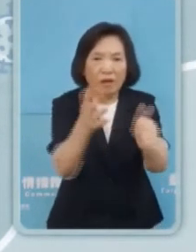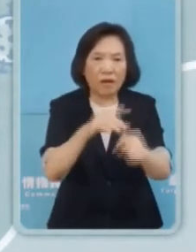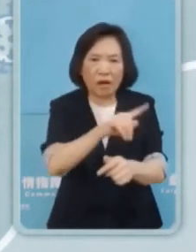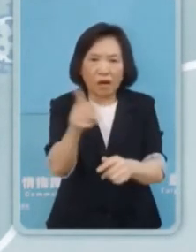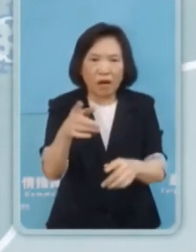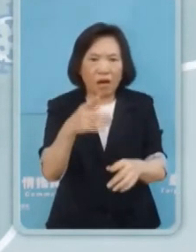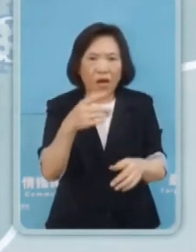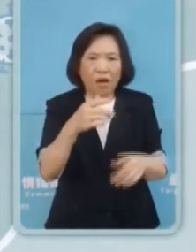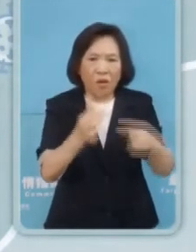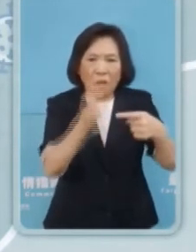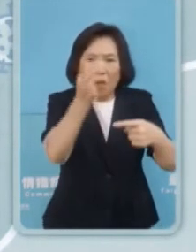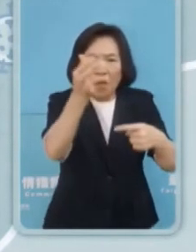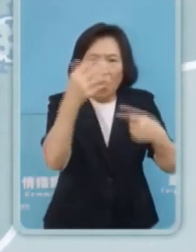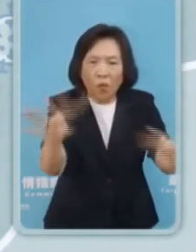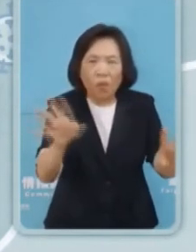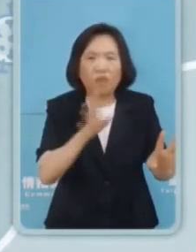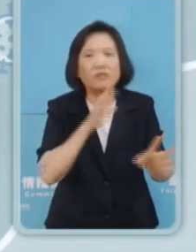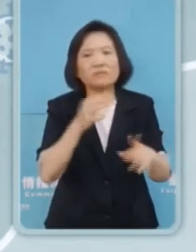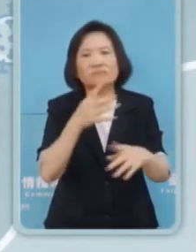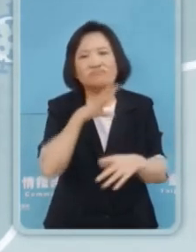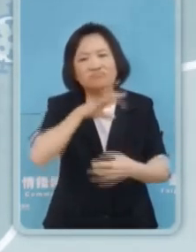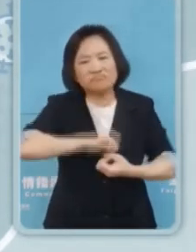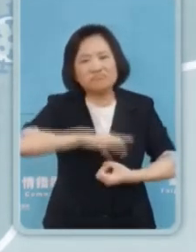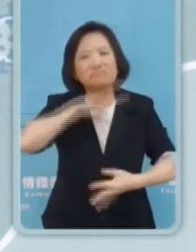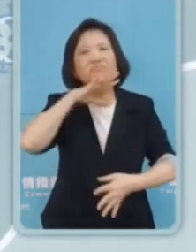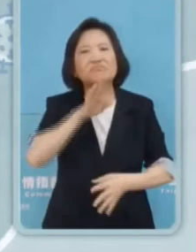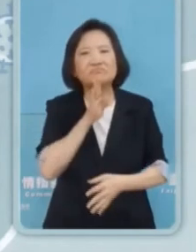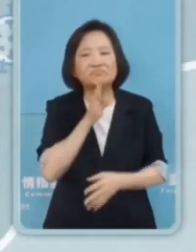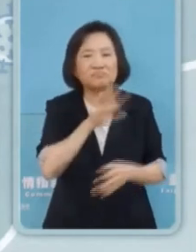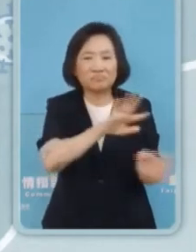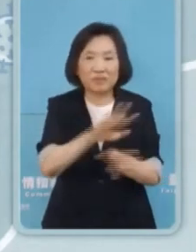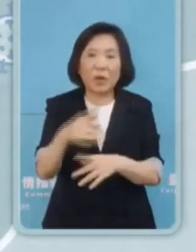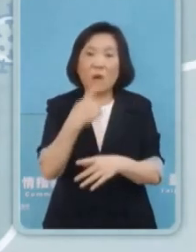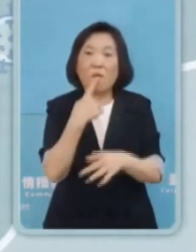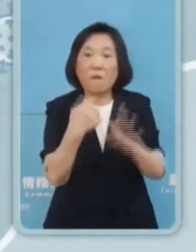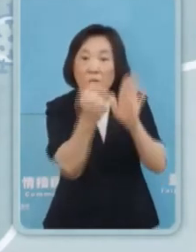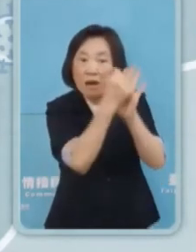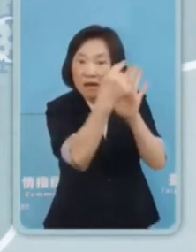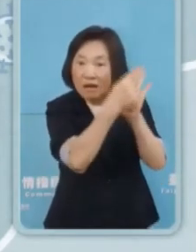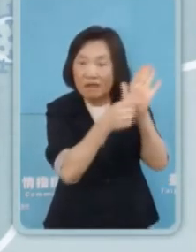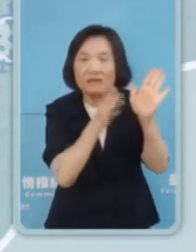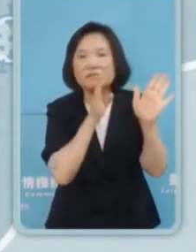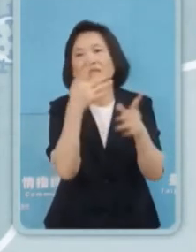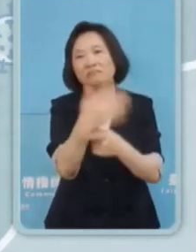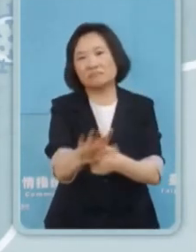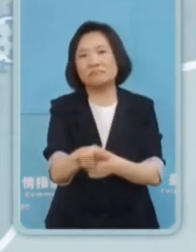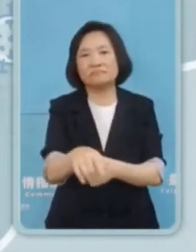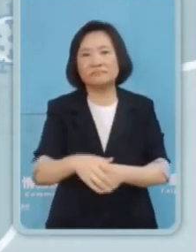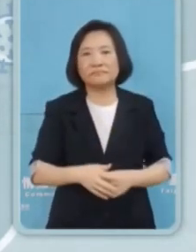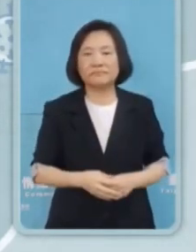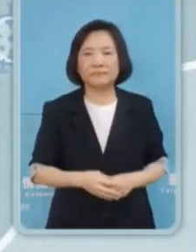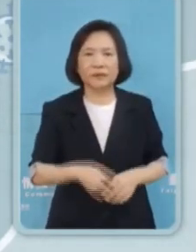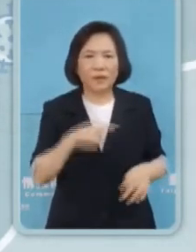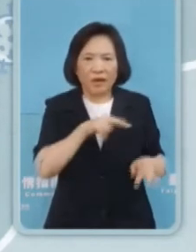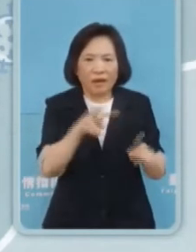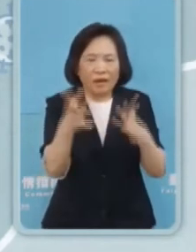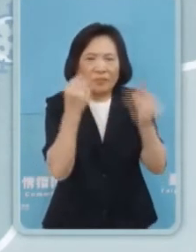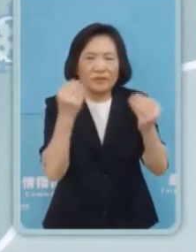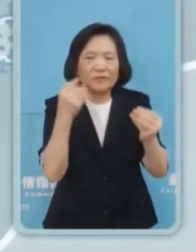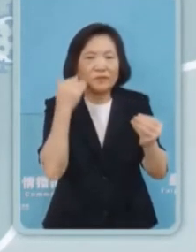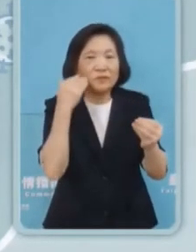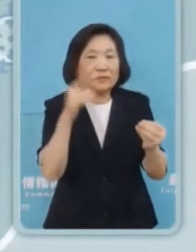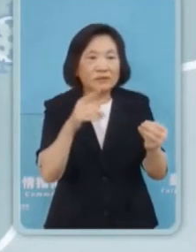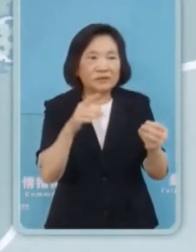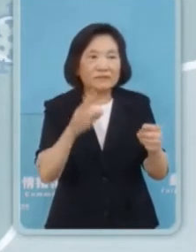哈、哦。那上面那个红色那个就是死亡的案例哈、哦。那这样是让看起来不清楚了，如果你把